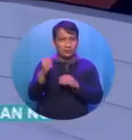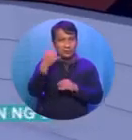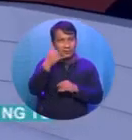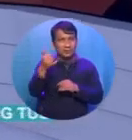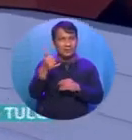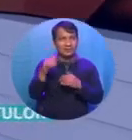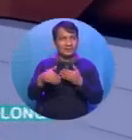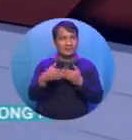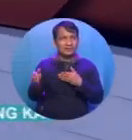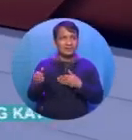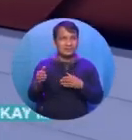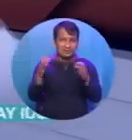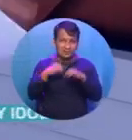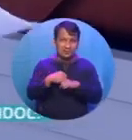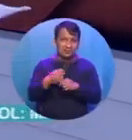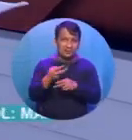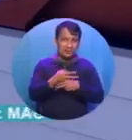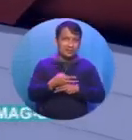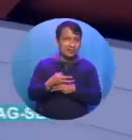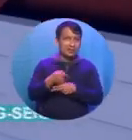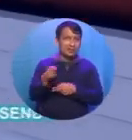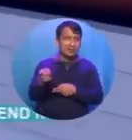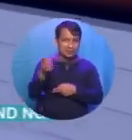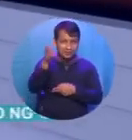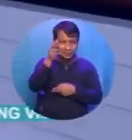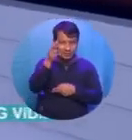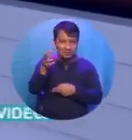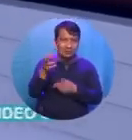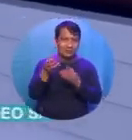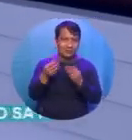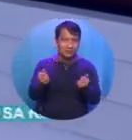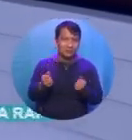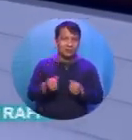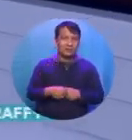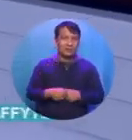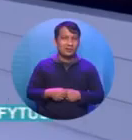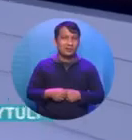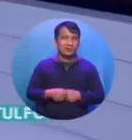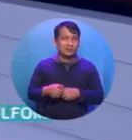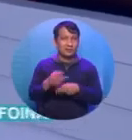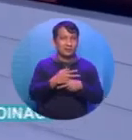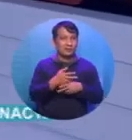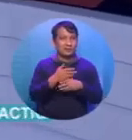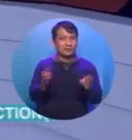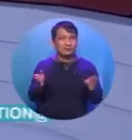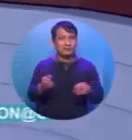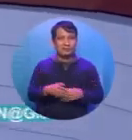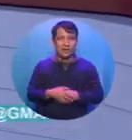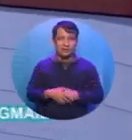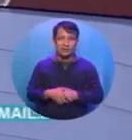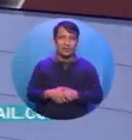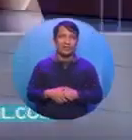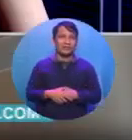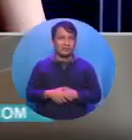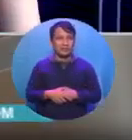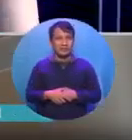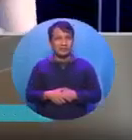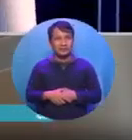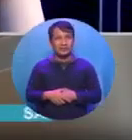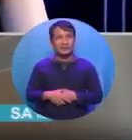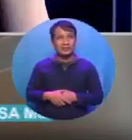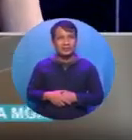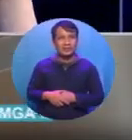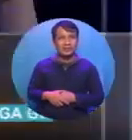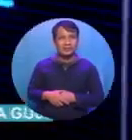sa'yo, okay? Alright. Okay. Miss Reniela, okay na yan. Okay, ingat kayo pala pareho. Chang Mars, ano sabi ng netizens? Nako,